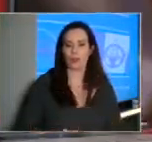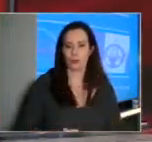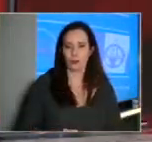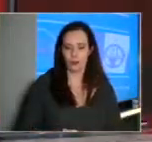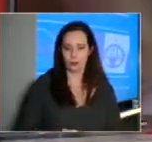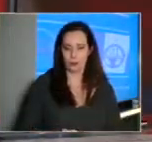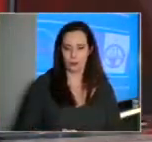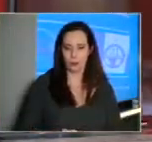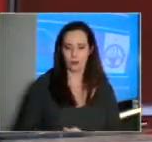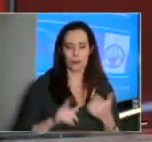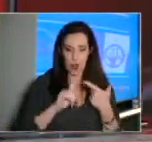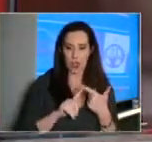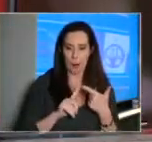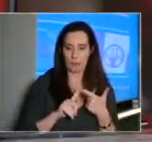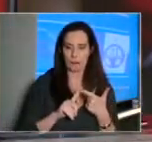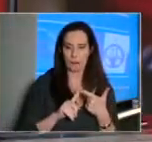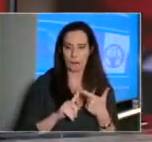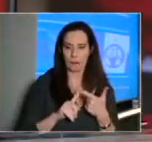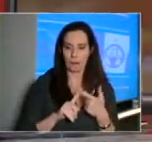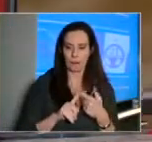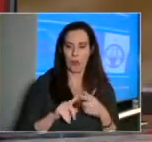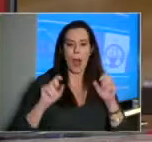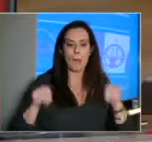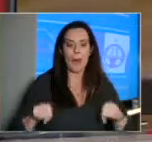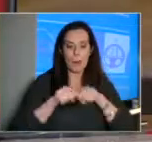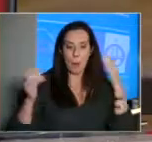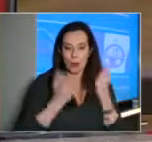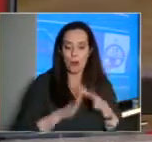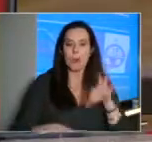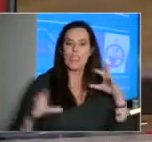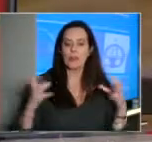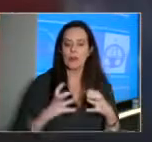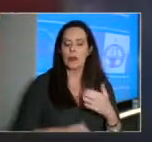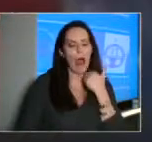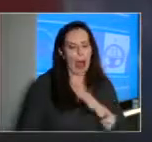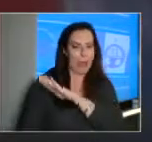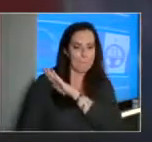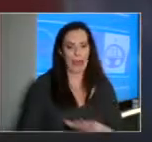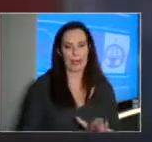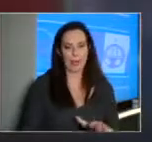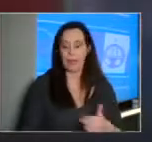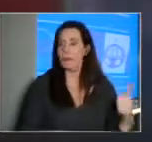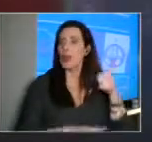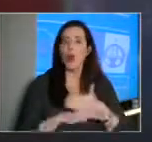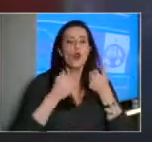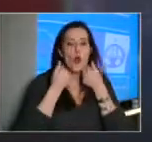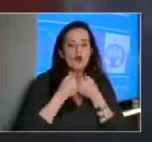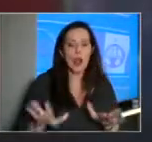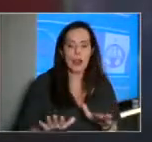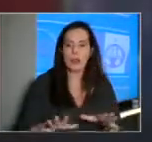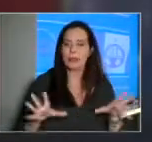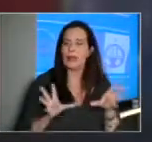בנבנוי שלי. שתיים, היא באה, מצאה קבוצה על הפנים, עם ניהול כושל,